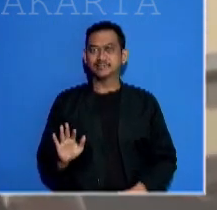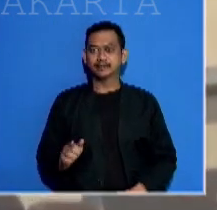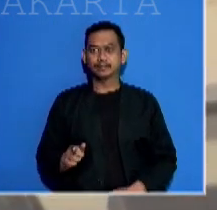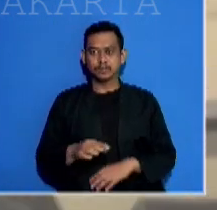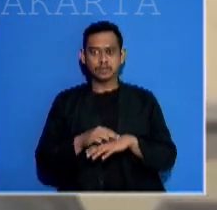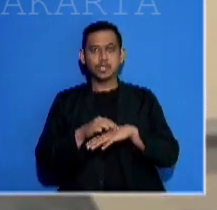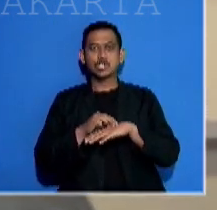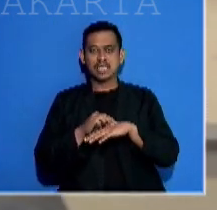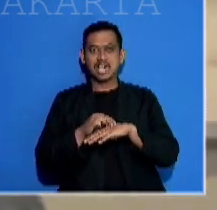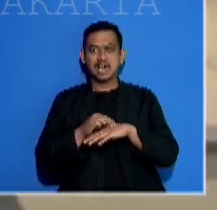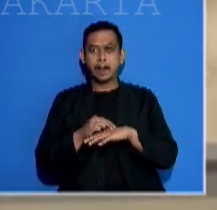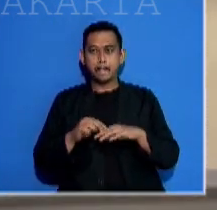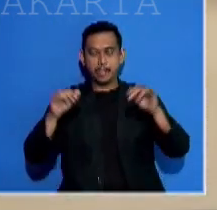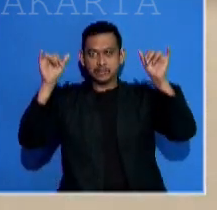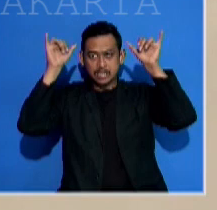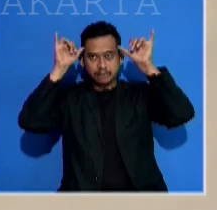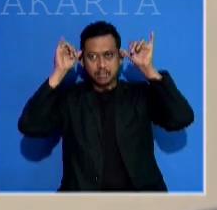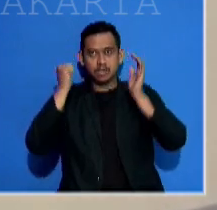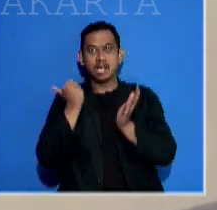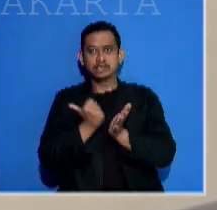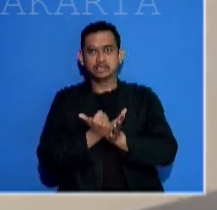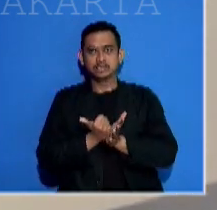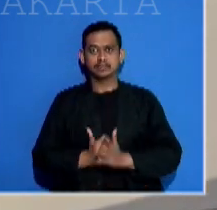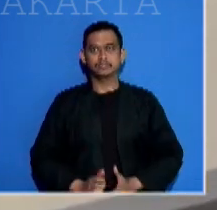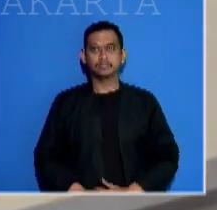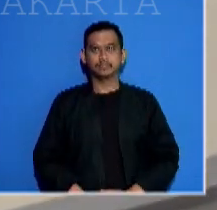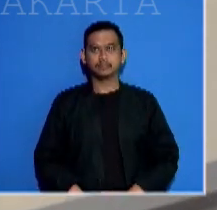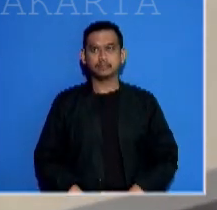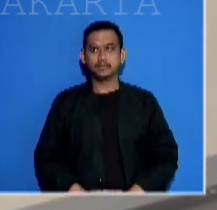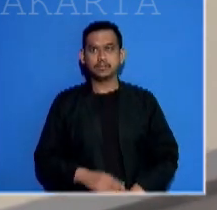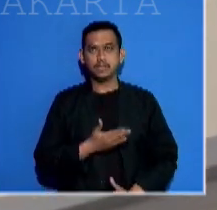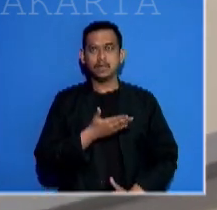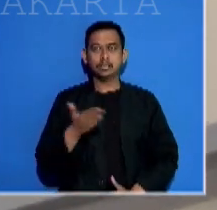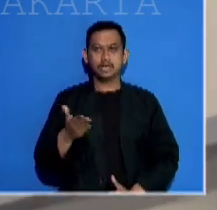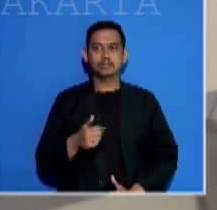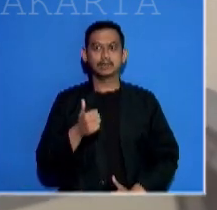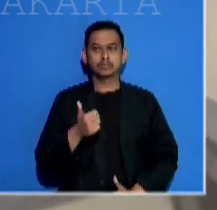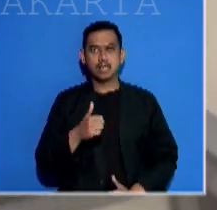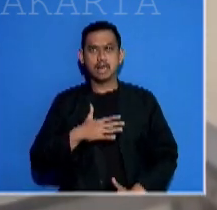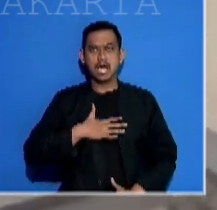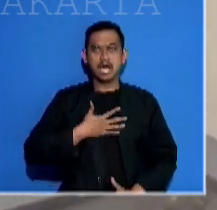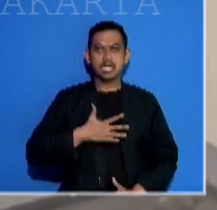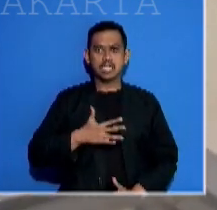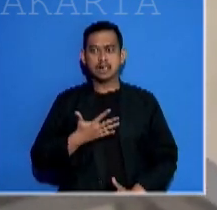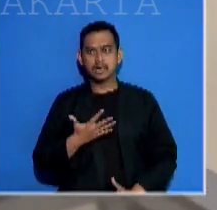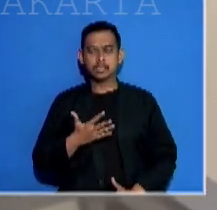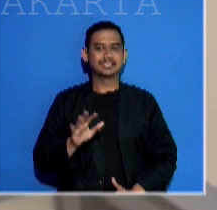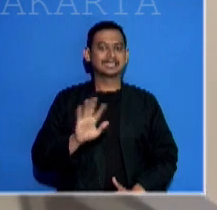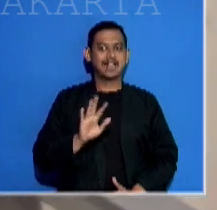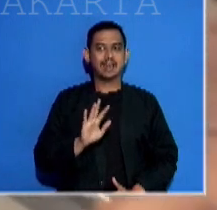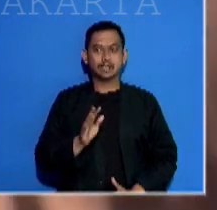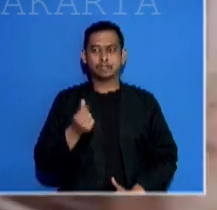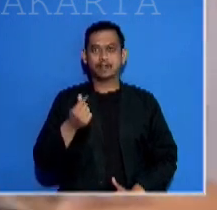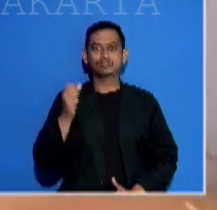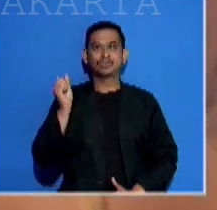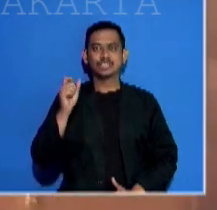kulit sapi asli gitu. Jadi kalau misalnya beli di sini nggak usah khawatir ya Bu ya. Dan itu harganya